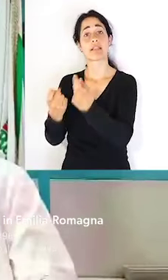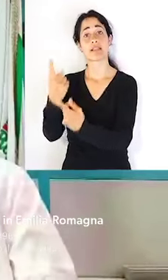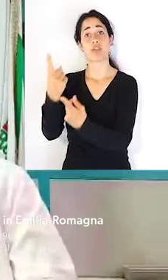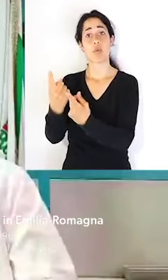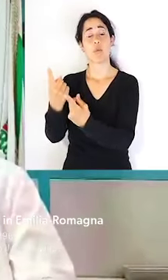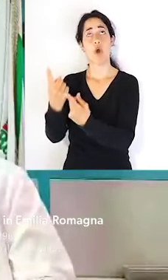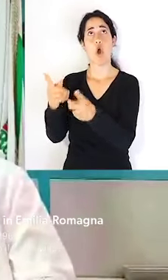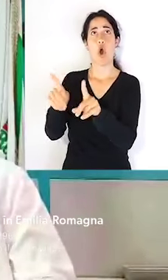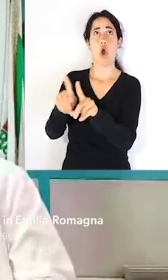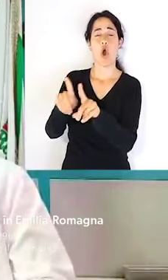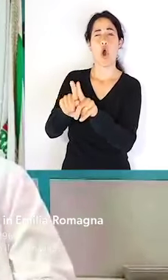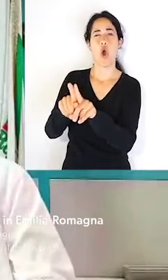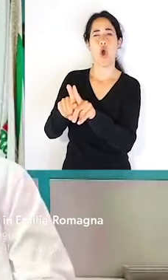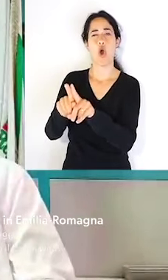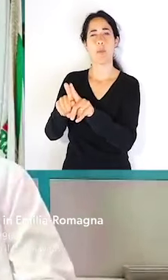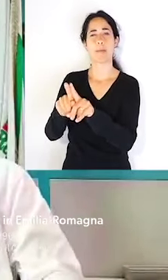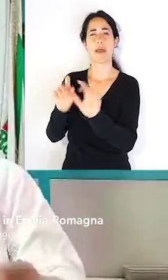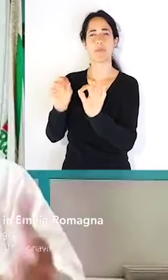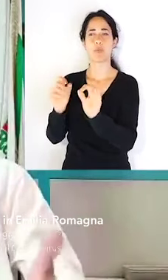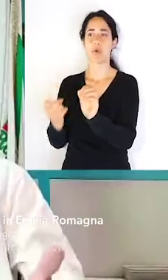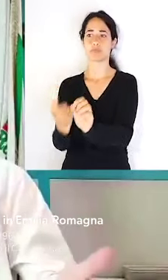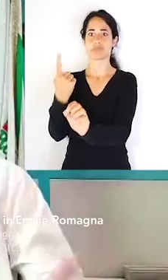appunto individuarle come